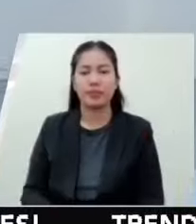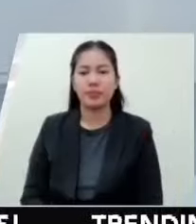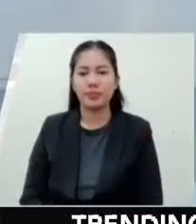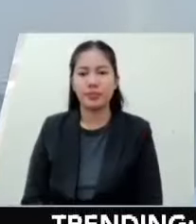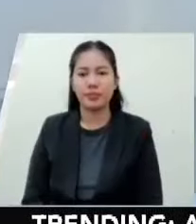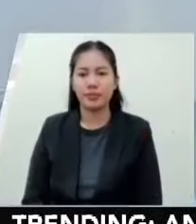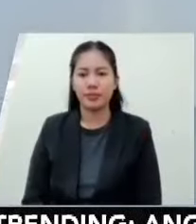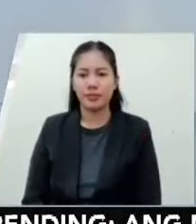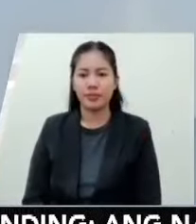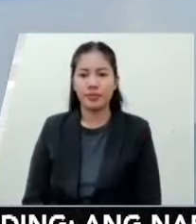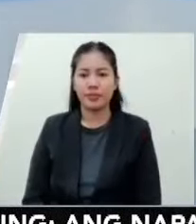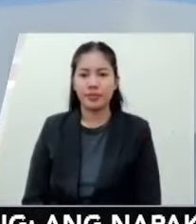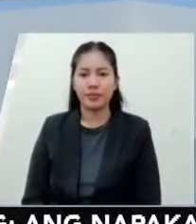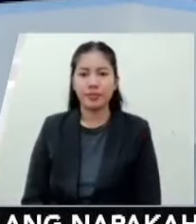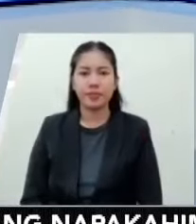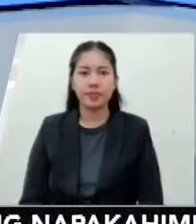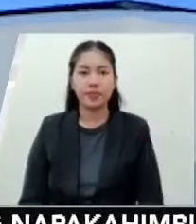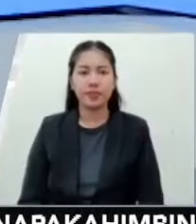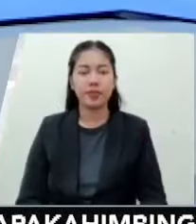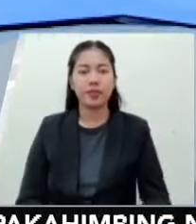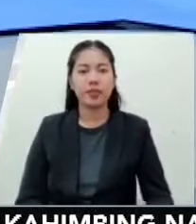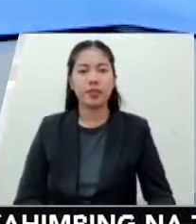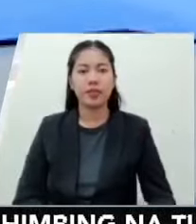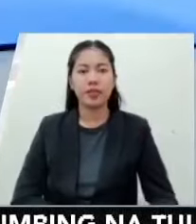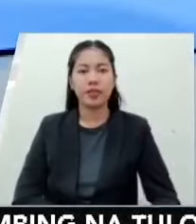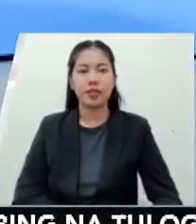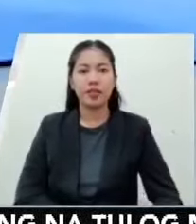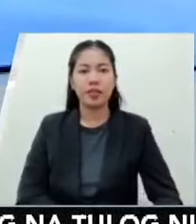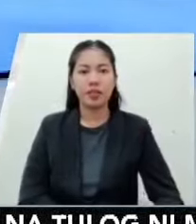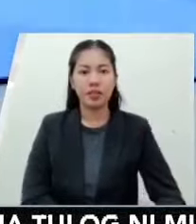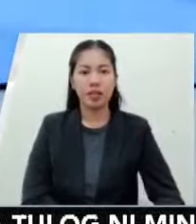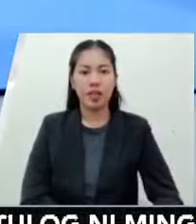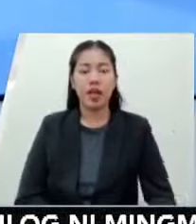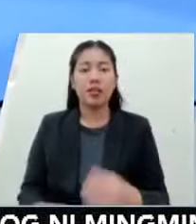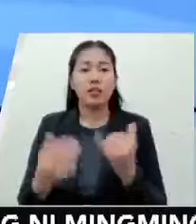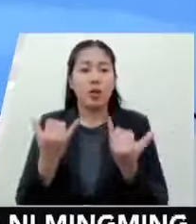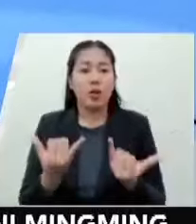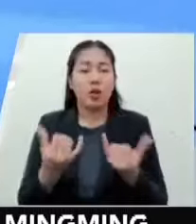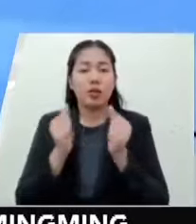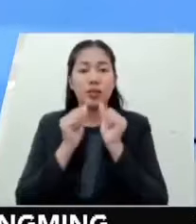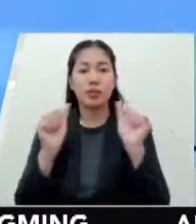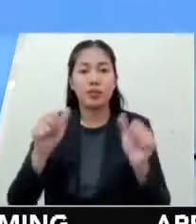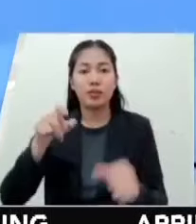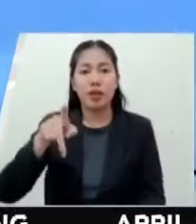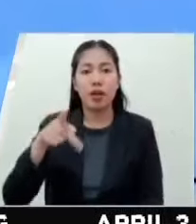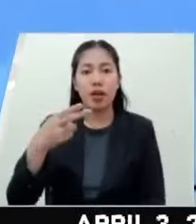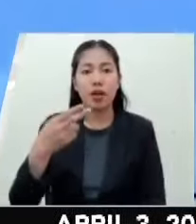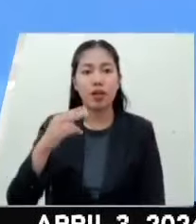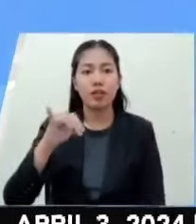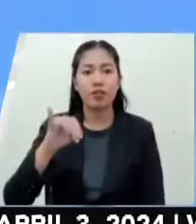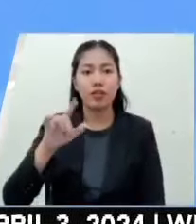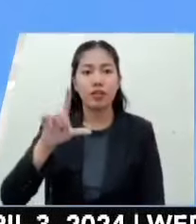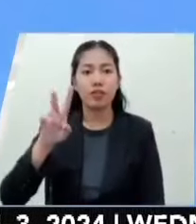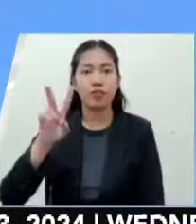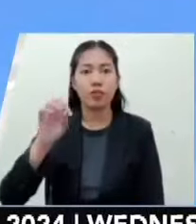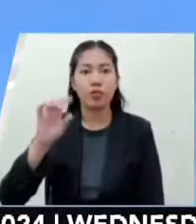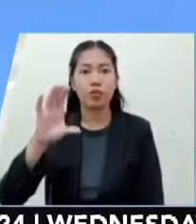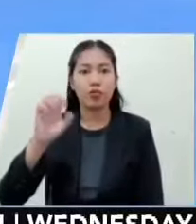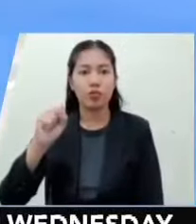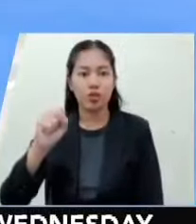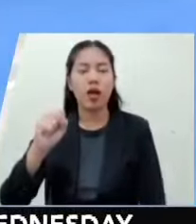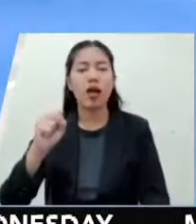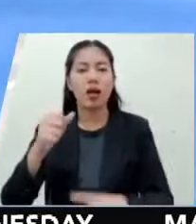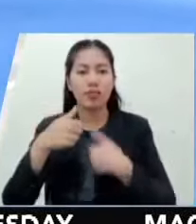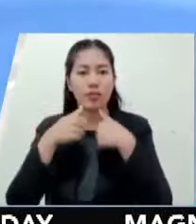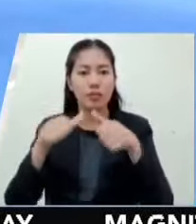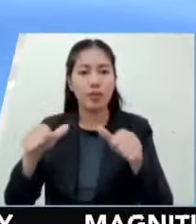At alamin na natin ang latest sa inilabas na tsunami warning ng FIVOC sa ilang probinsya sa bansa kasunod ng lindol nga po sa Taiwan. Kasama natin si FIVOC Director